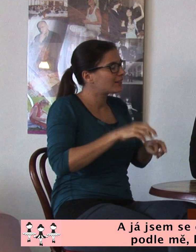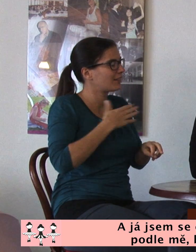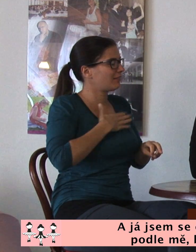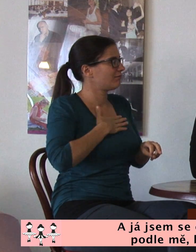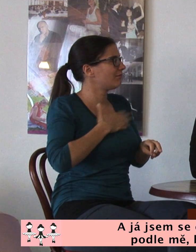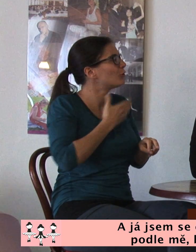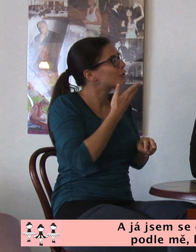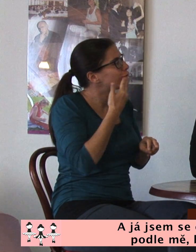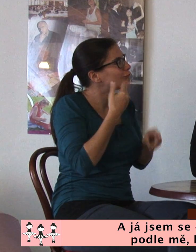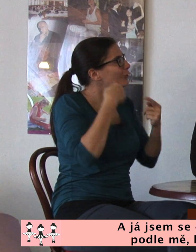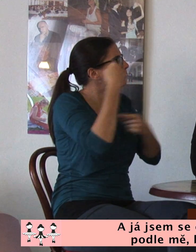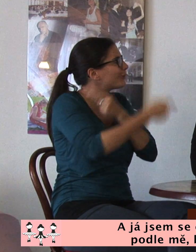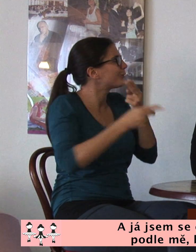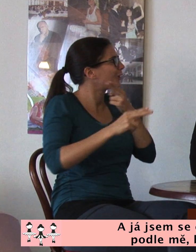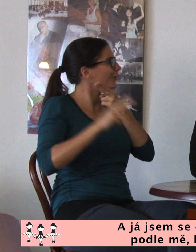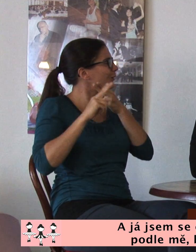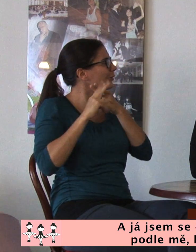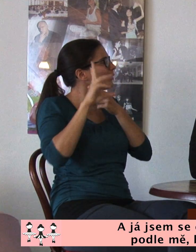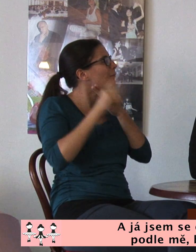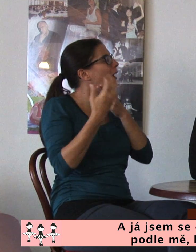Která podle mě byla krásná A měla co nabídat